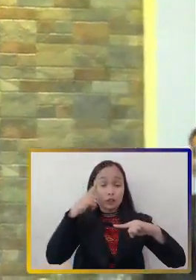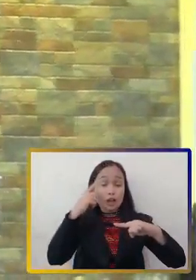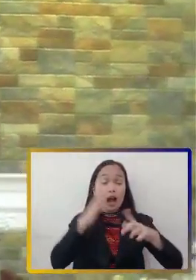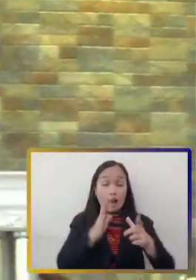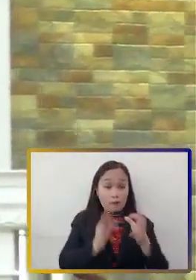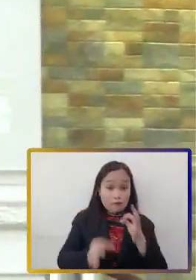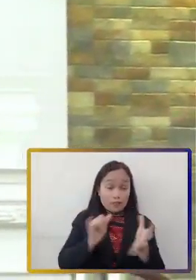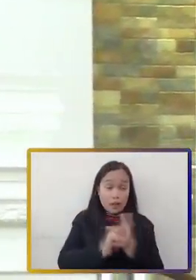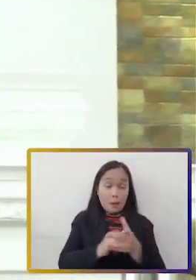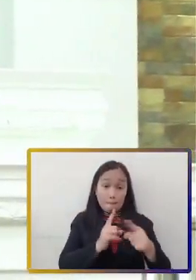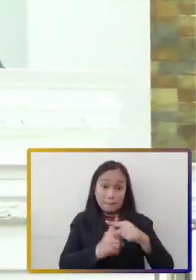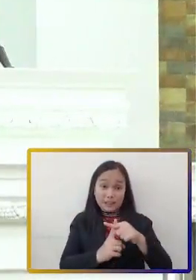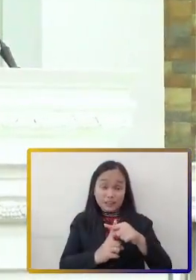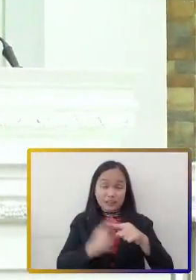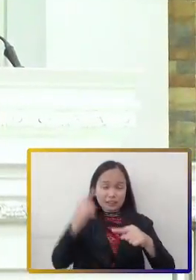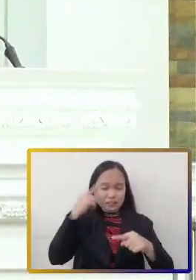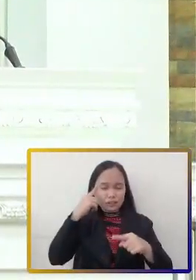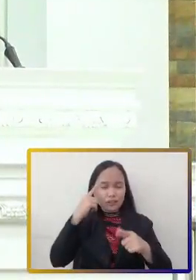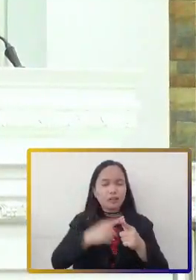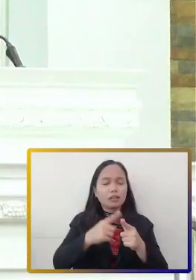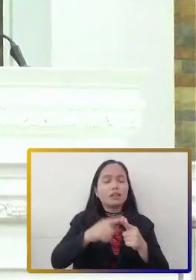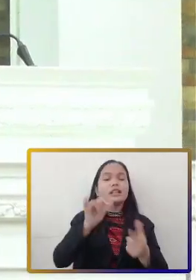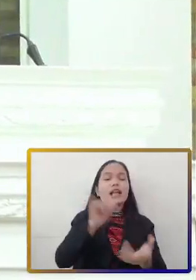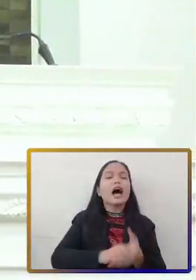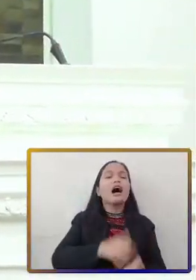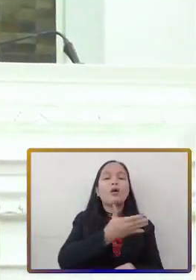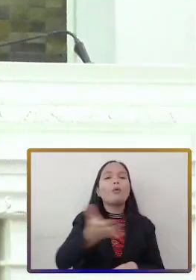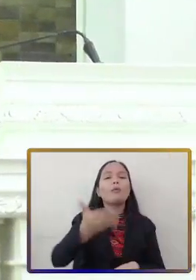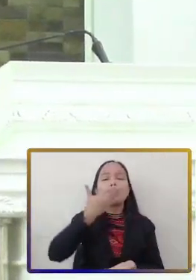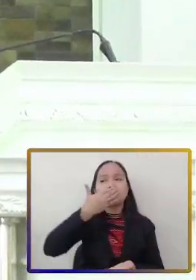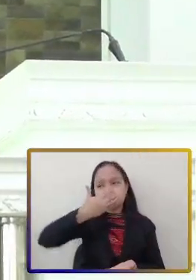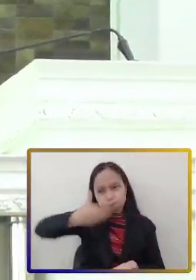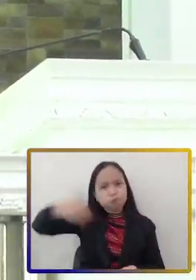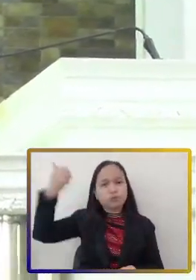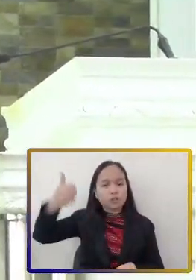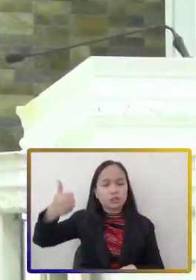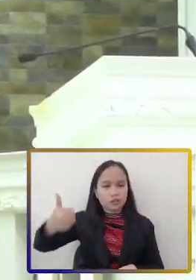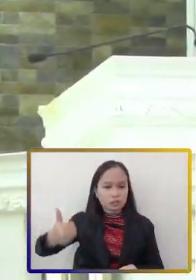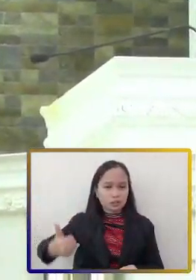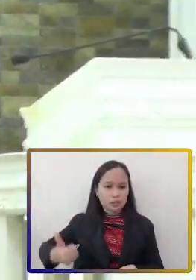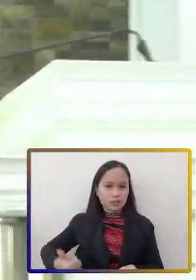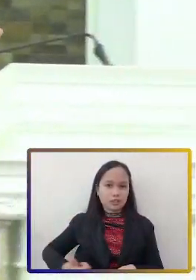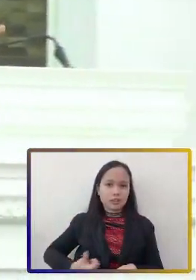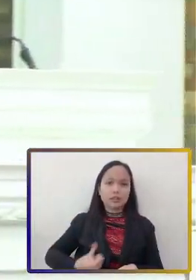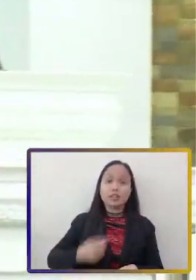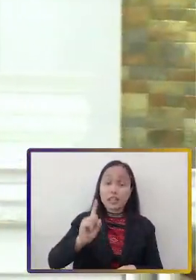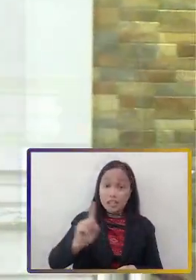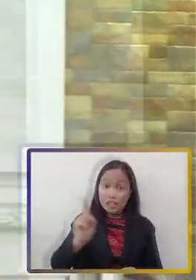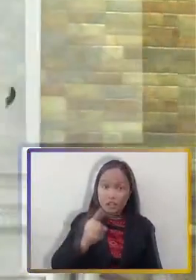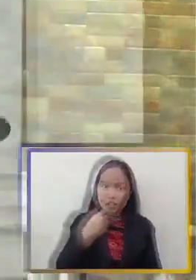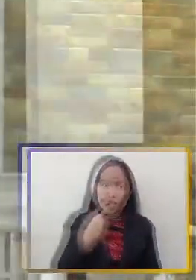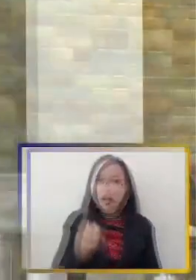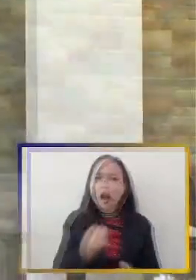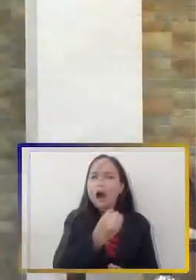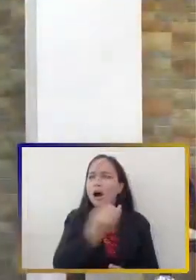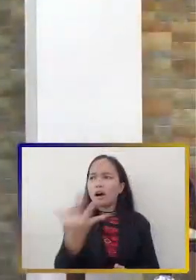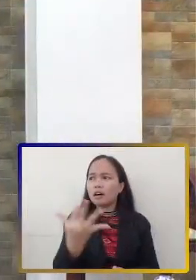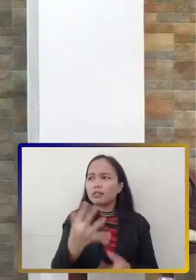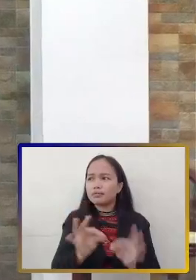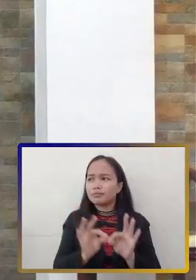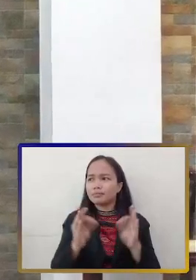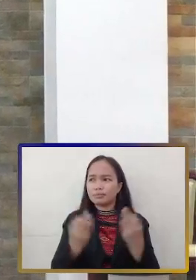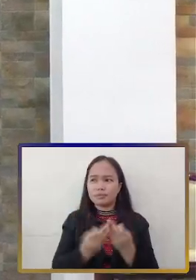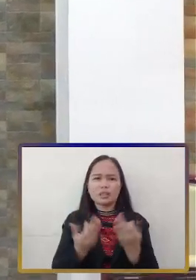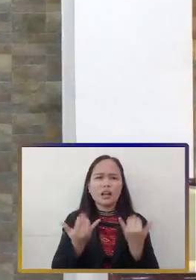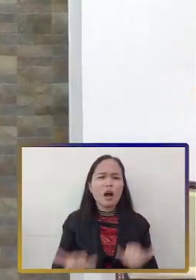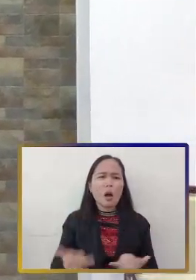malaya, nandun ang panalo ninyo. Do you understand? Kapatid, ilang pamilya po ngayon ang